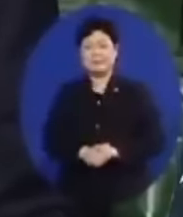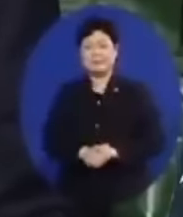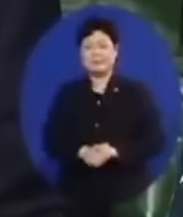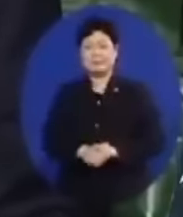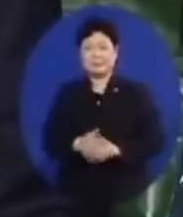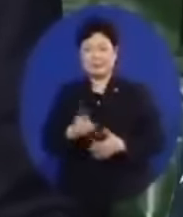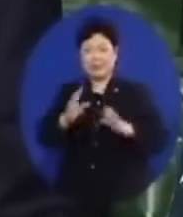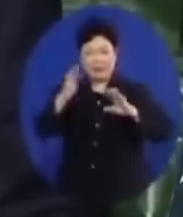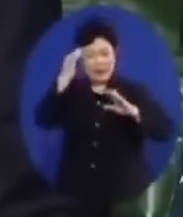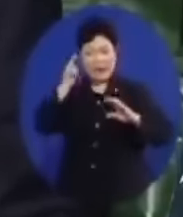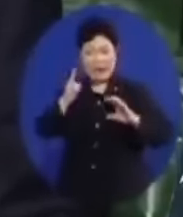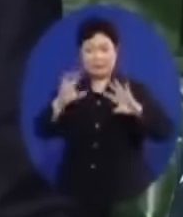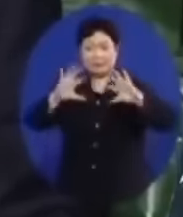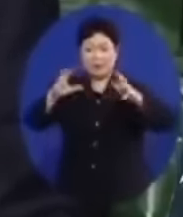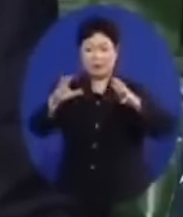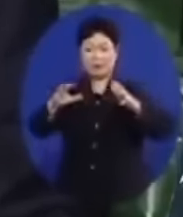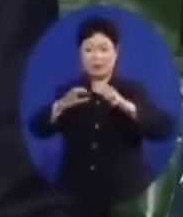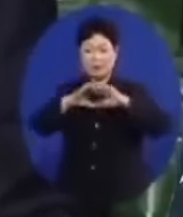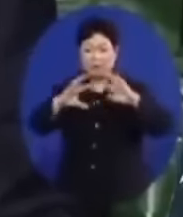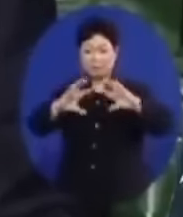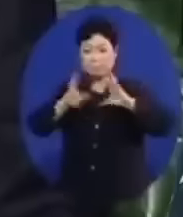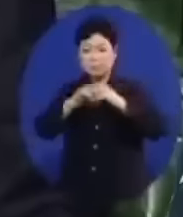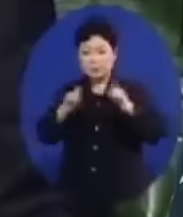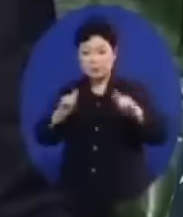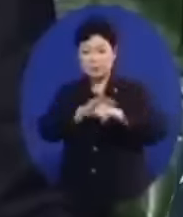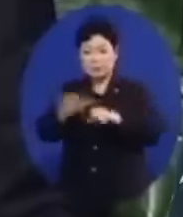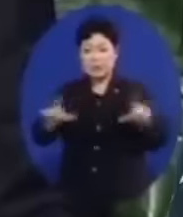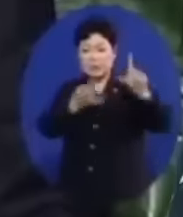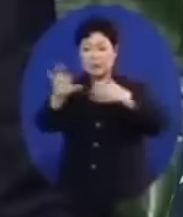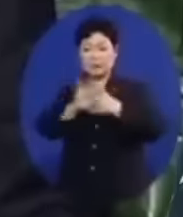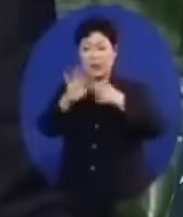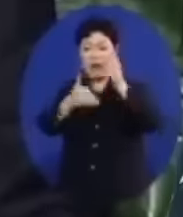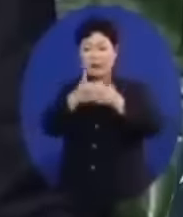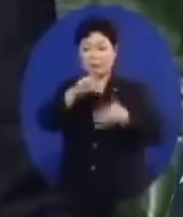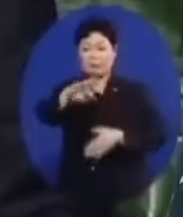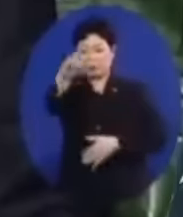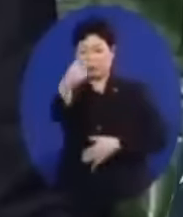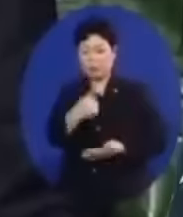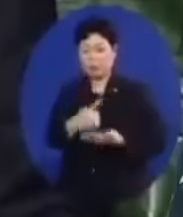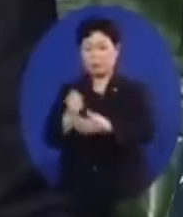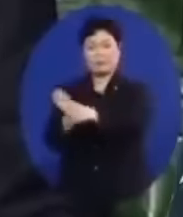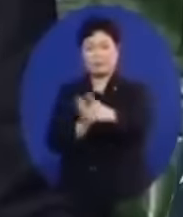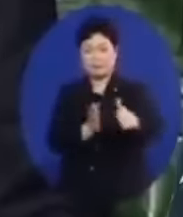한 나라와 민족이 잘 살려면 하나님께로 돌아봐야 되는 것입니다.